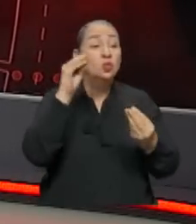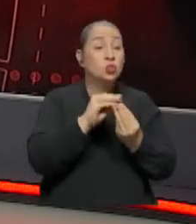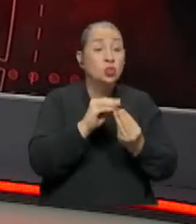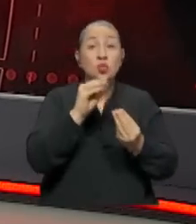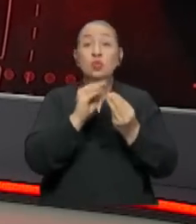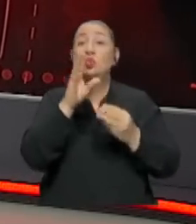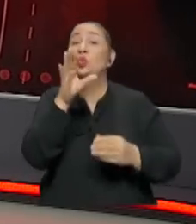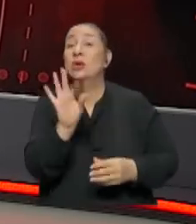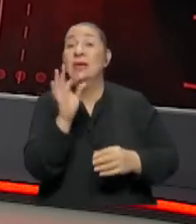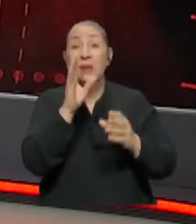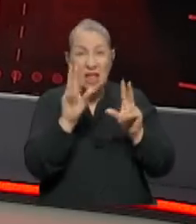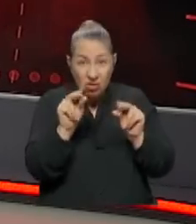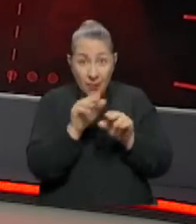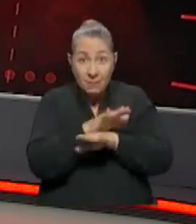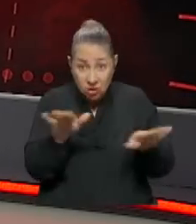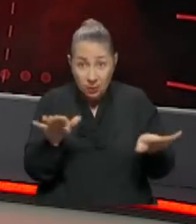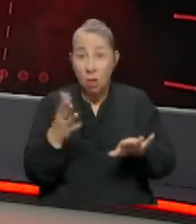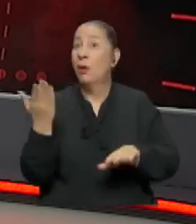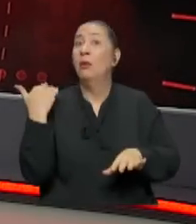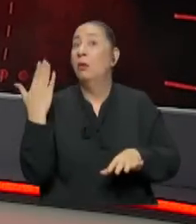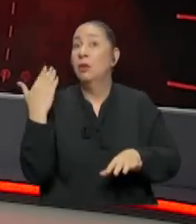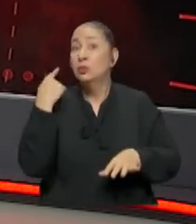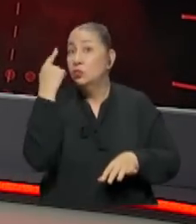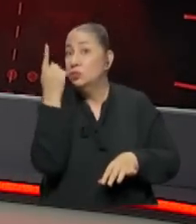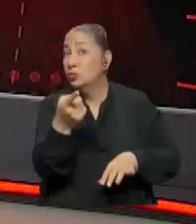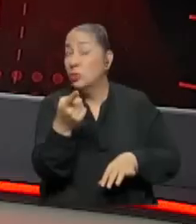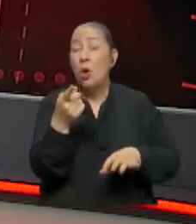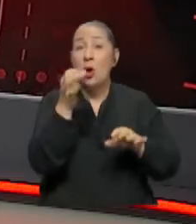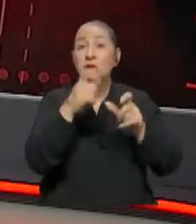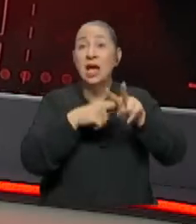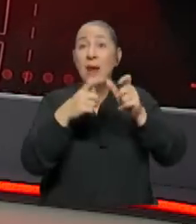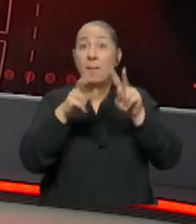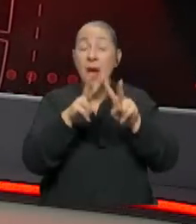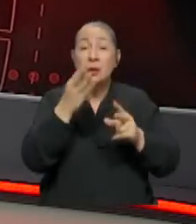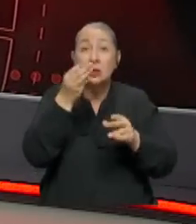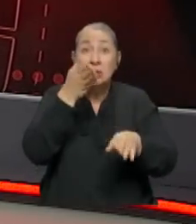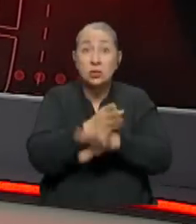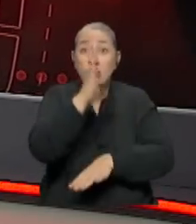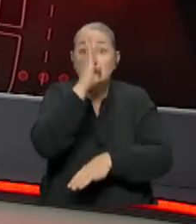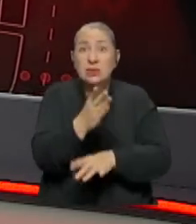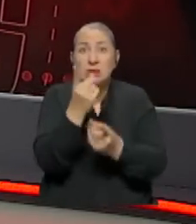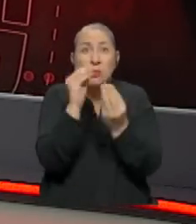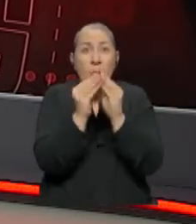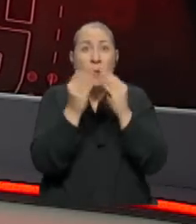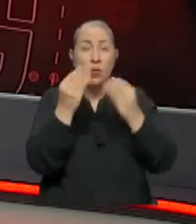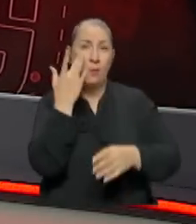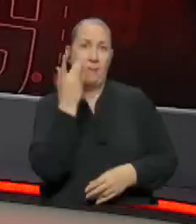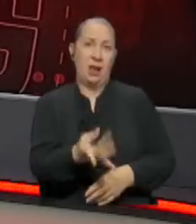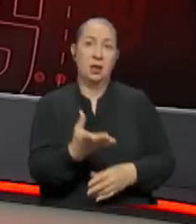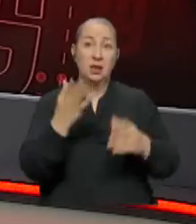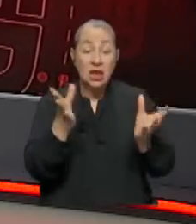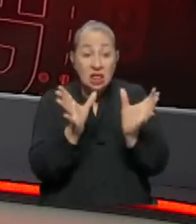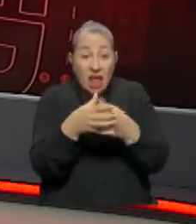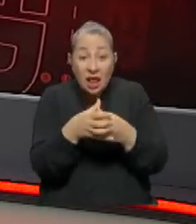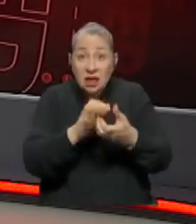bulunsa yetecek mi, bitecek mi? Önceki yıllarda düşünüldüğünde ÖSYM'de ciddi bir sorun olduğu aşikar. Ki